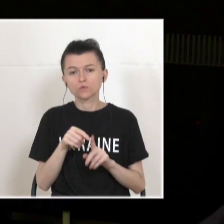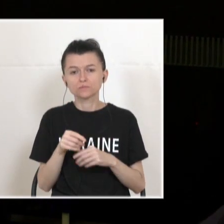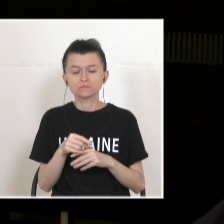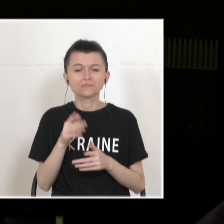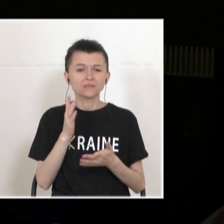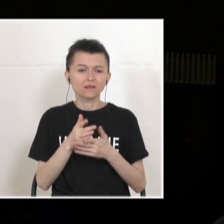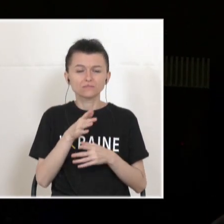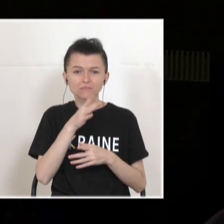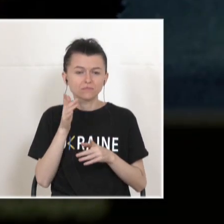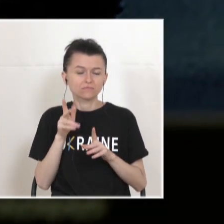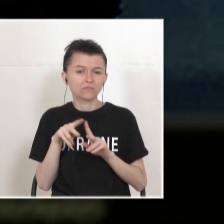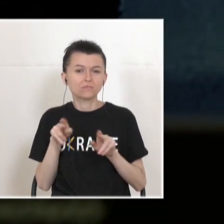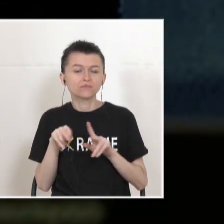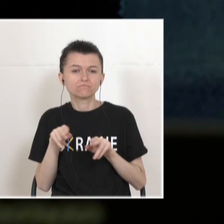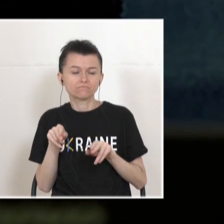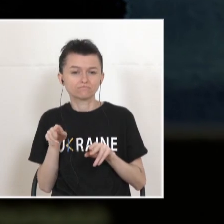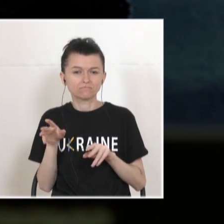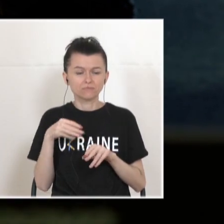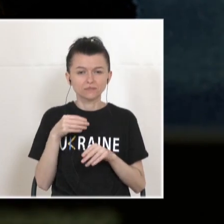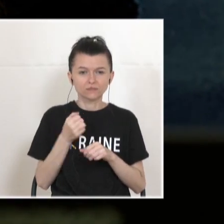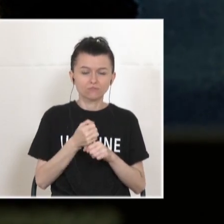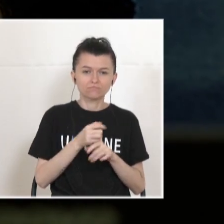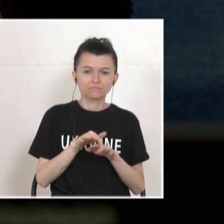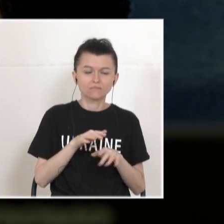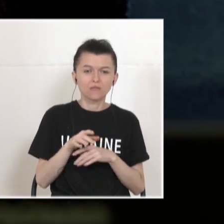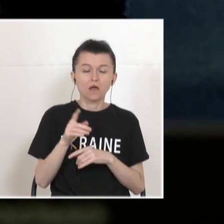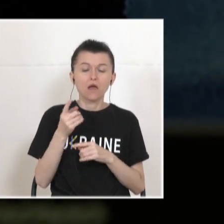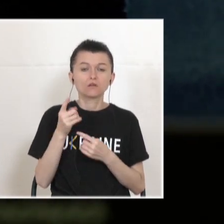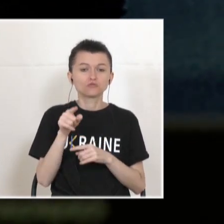можемо робити. Чому ви це не зробили?